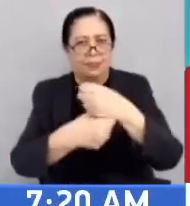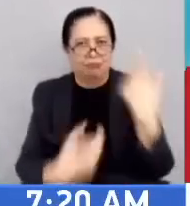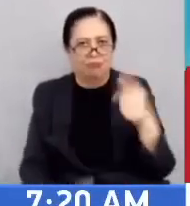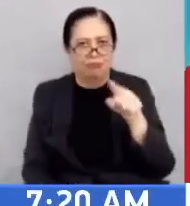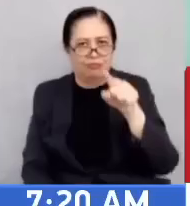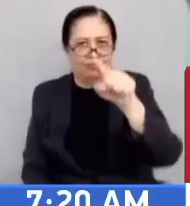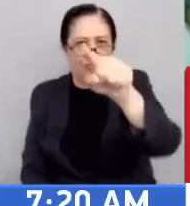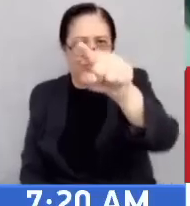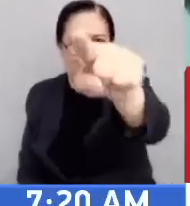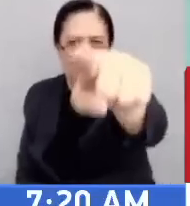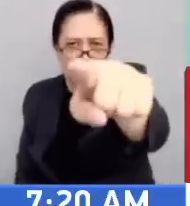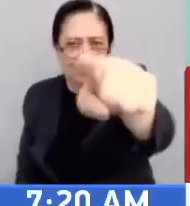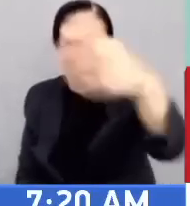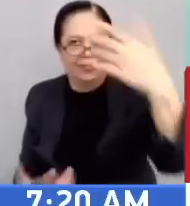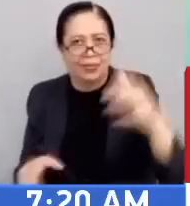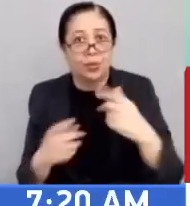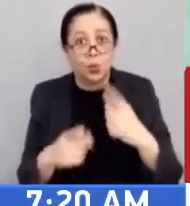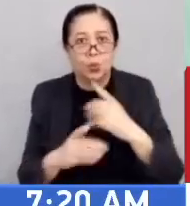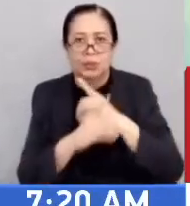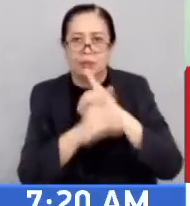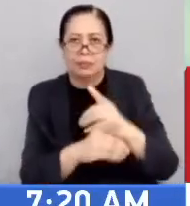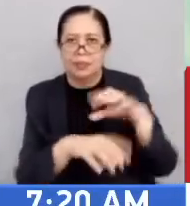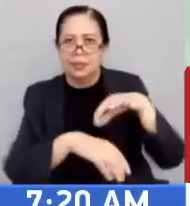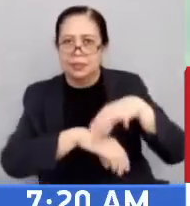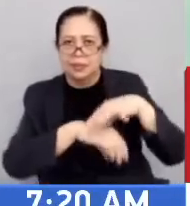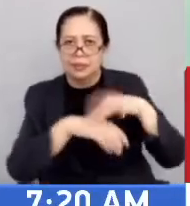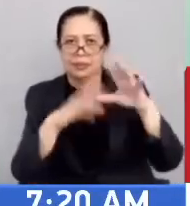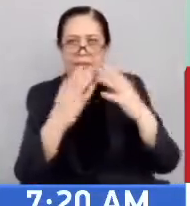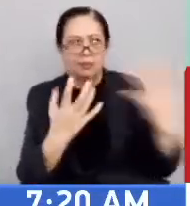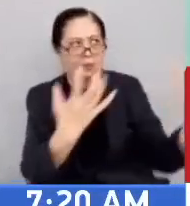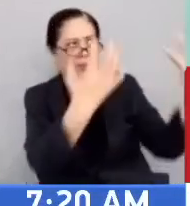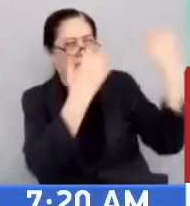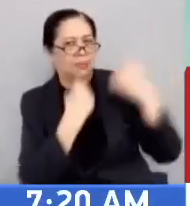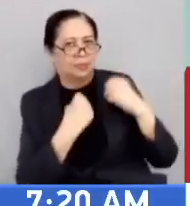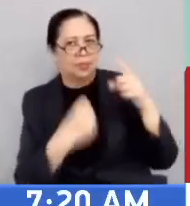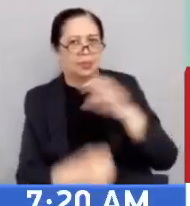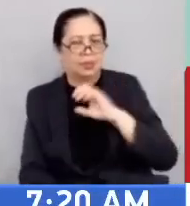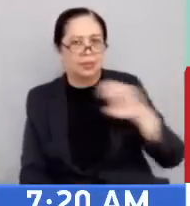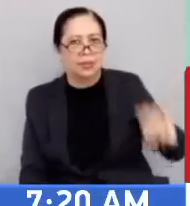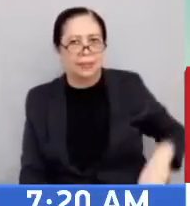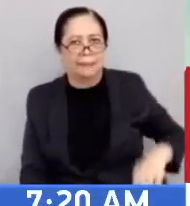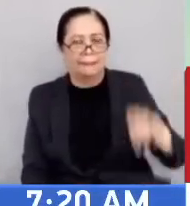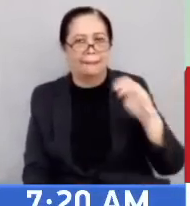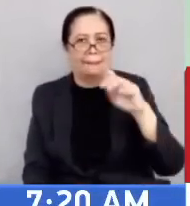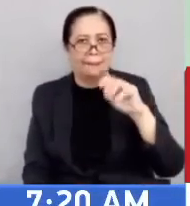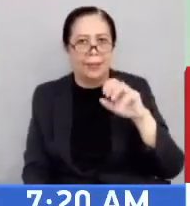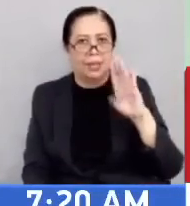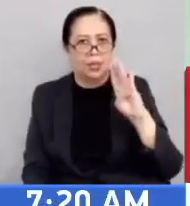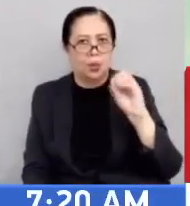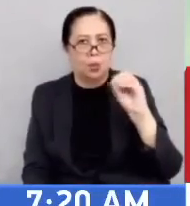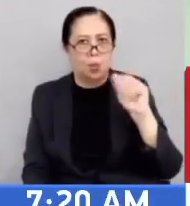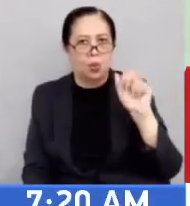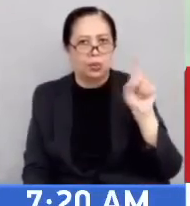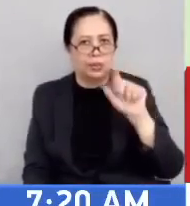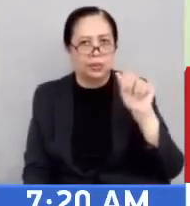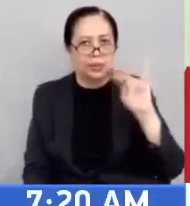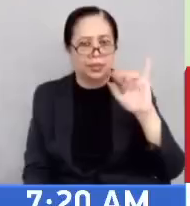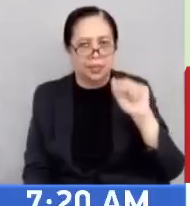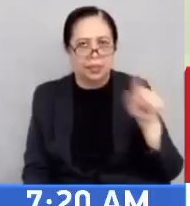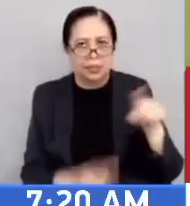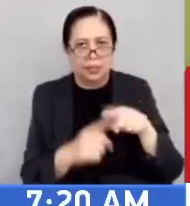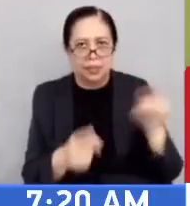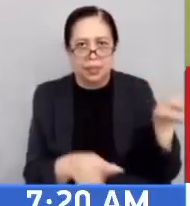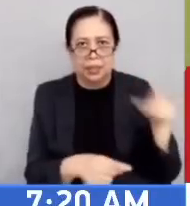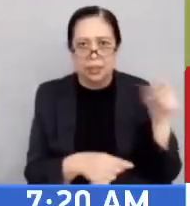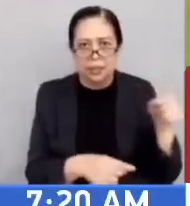5 para depensa ng Earth sa pananakop ng Imperyo ng Bosenia. Sa pangungunayan ni Miguel Tan Felix bilang Steve, Matt Lozano